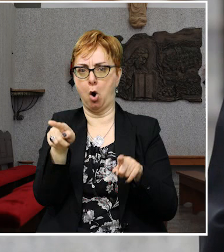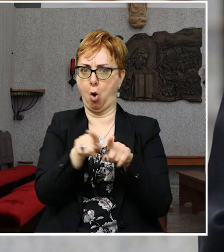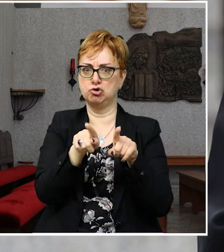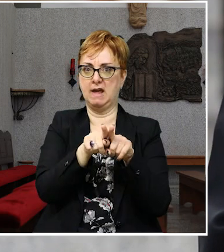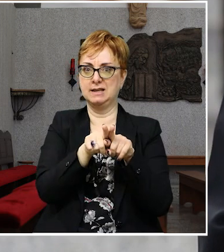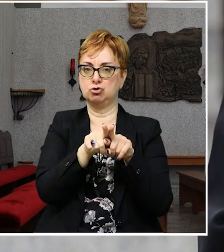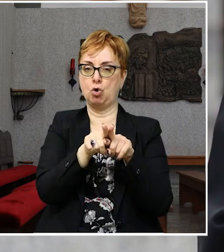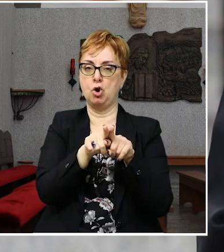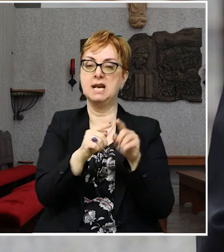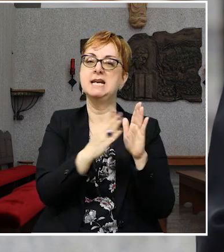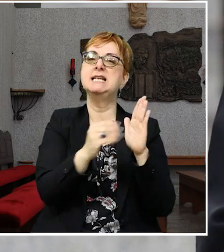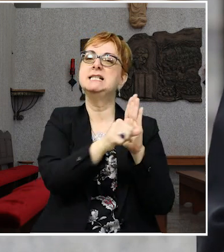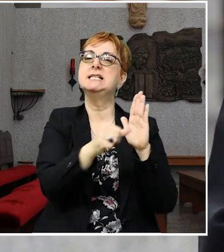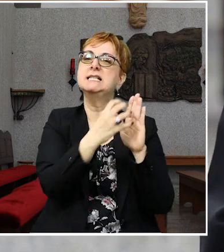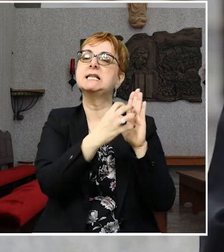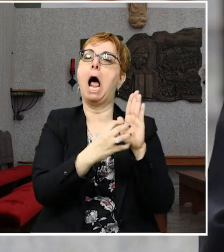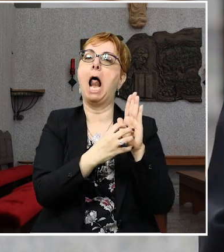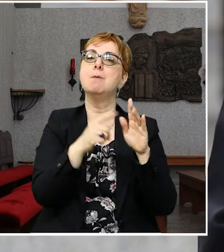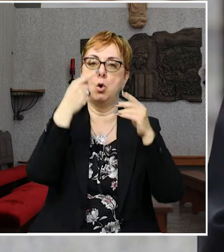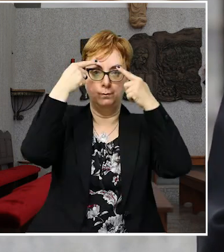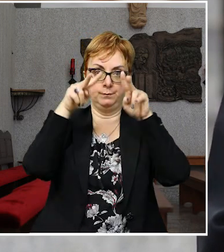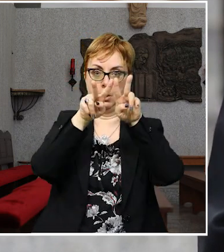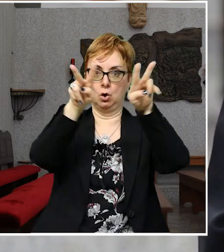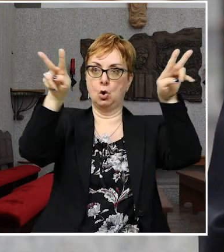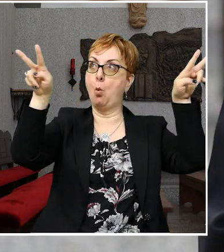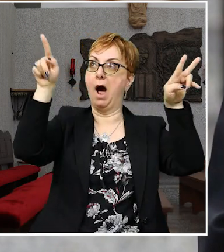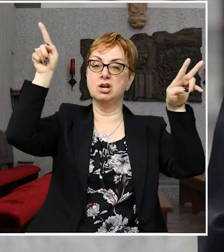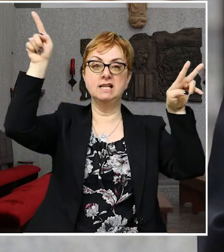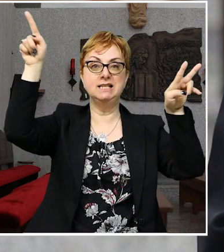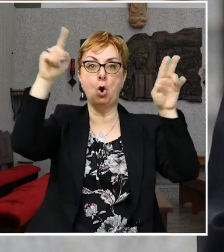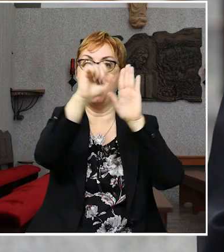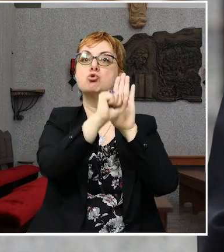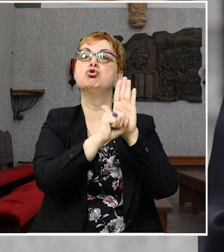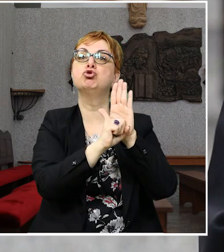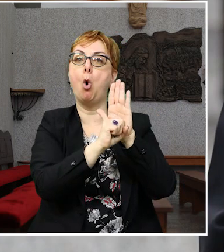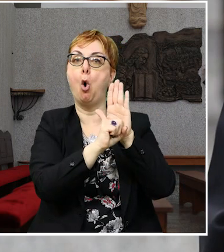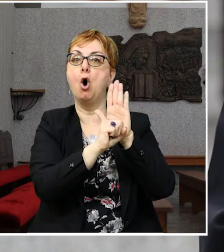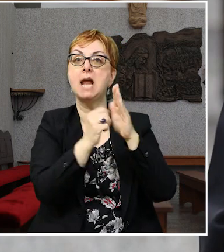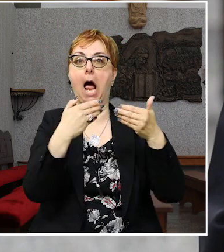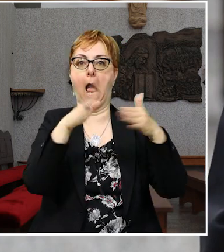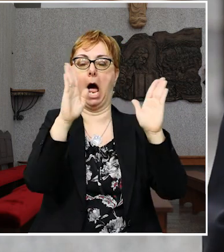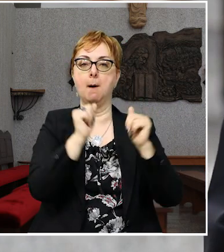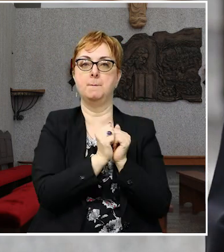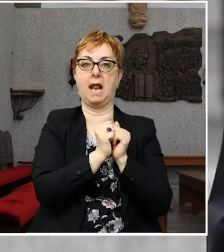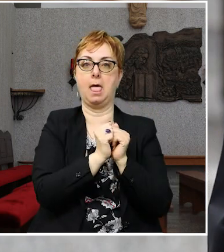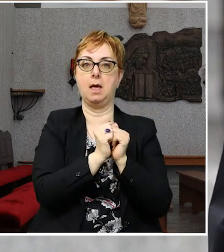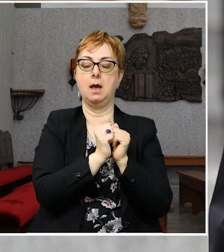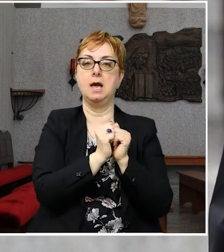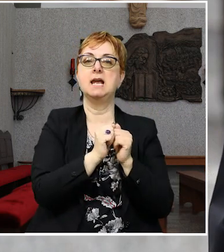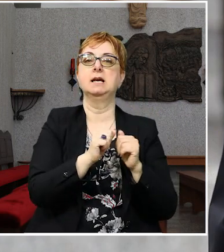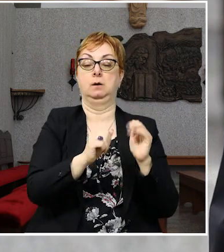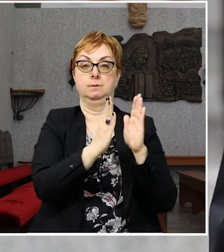il Salmo apre l'orizzonte allo sguardo di Dio sulla storia. Così ci dice il